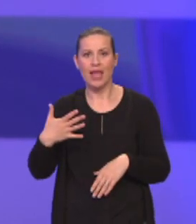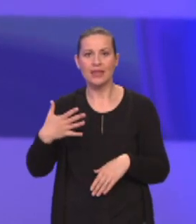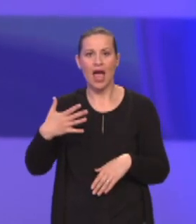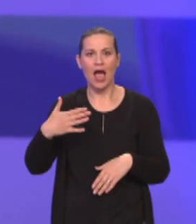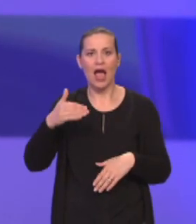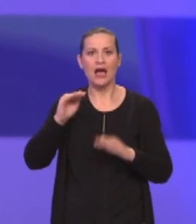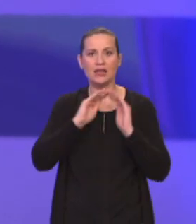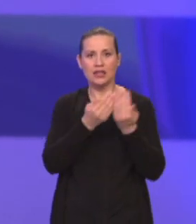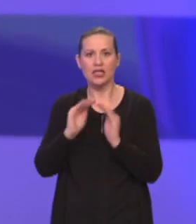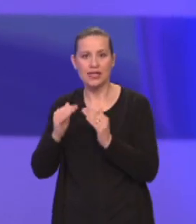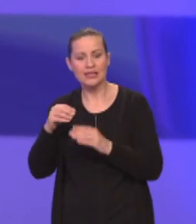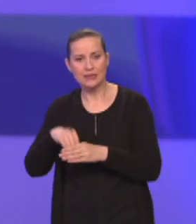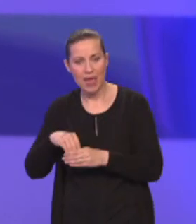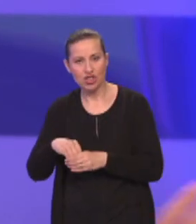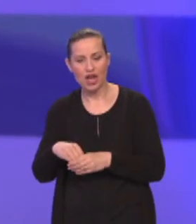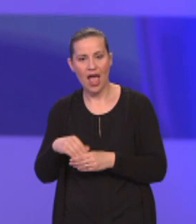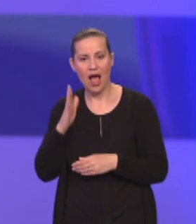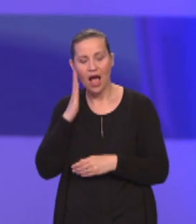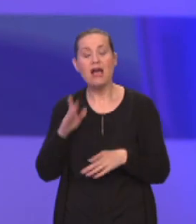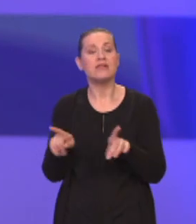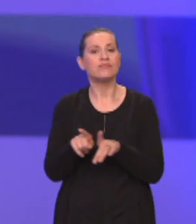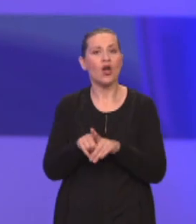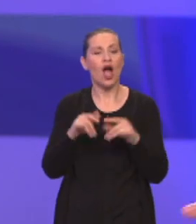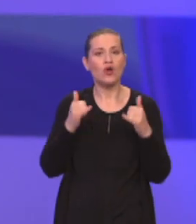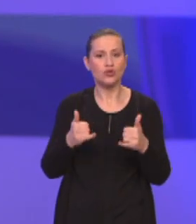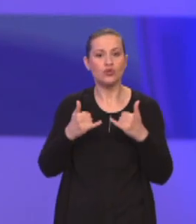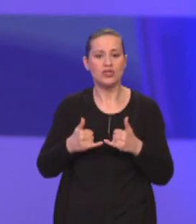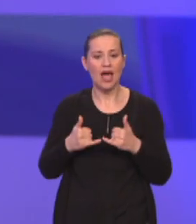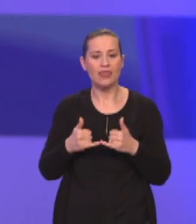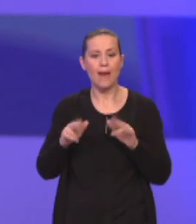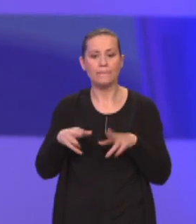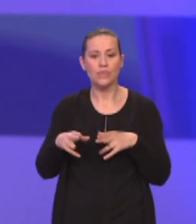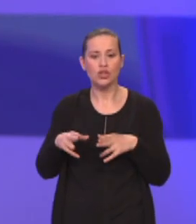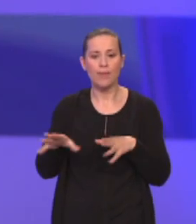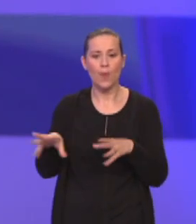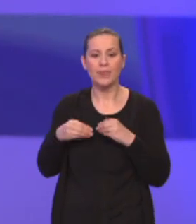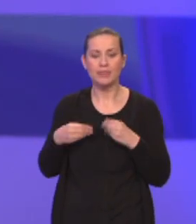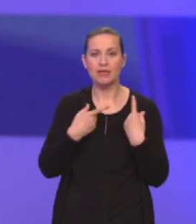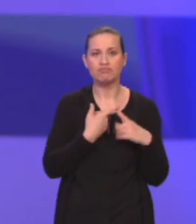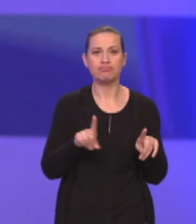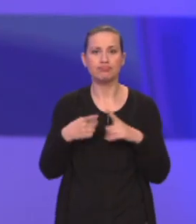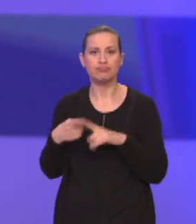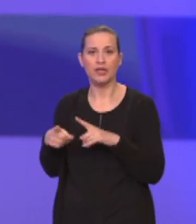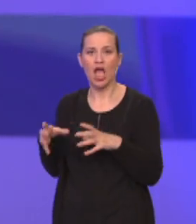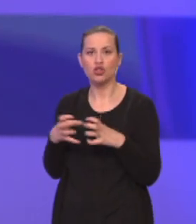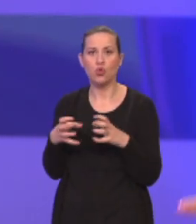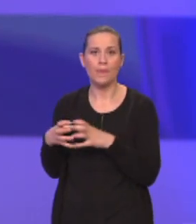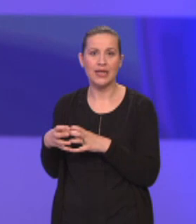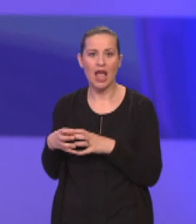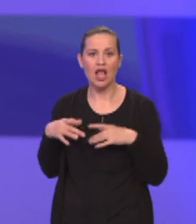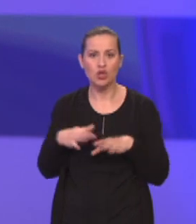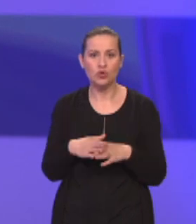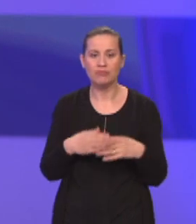jedinica različitog karaktera, kao što i sada naši stanovi funkcioniraju, tako da možemo primiti različite skupine ljudi sa